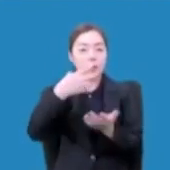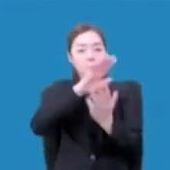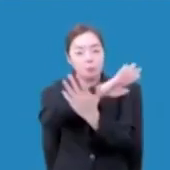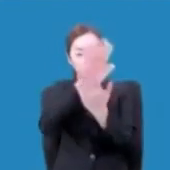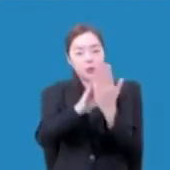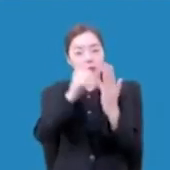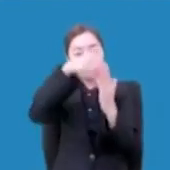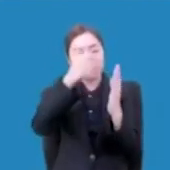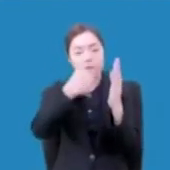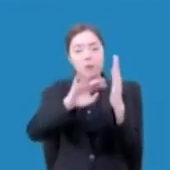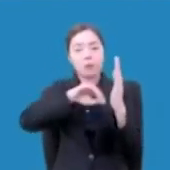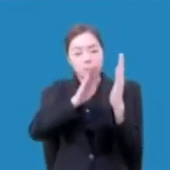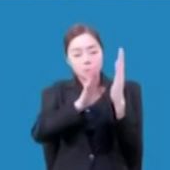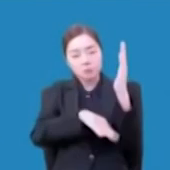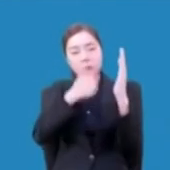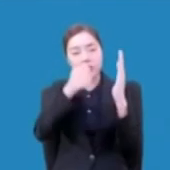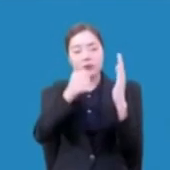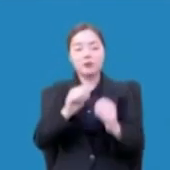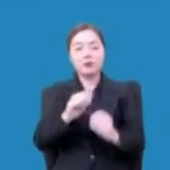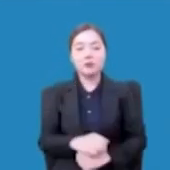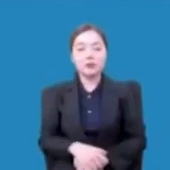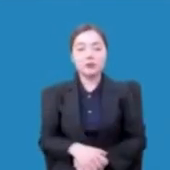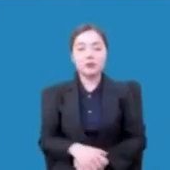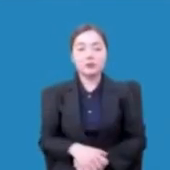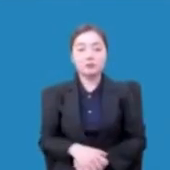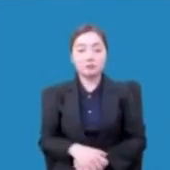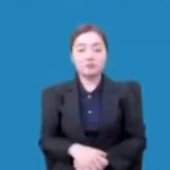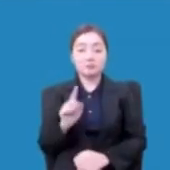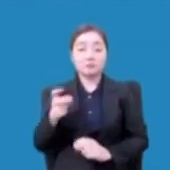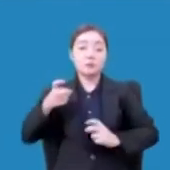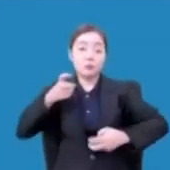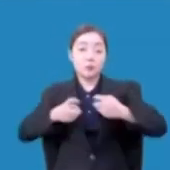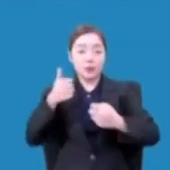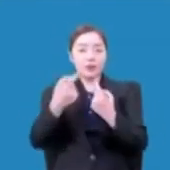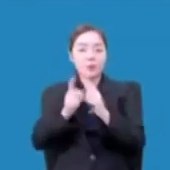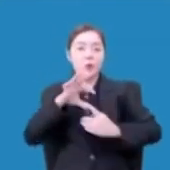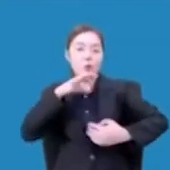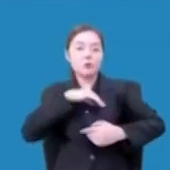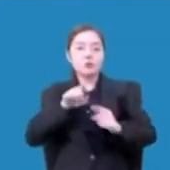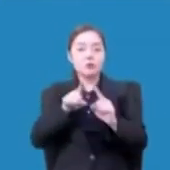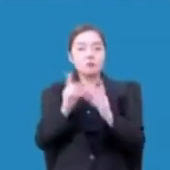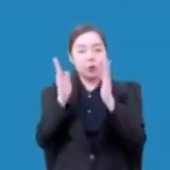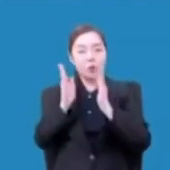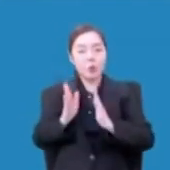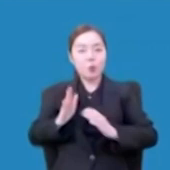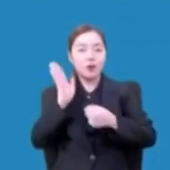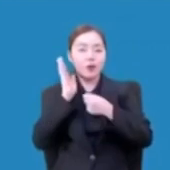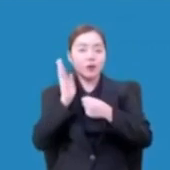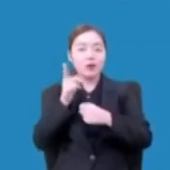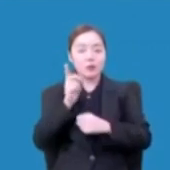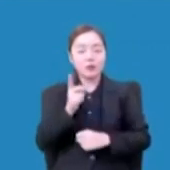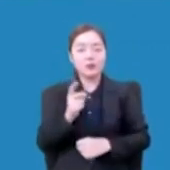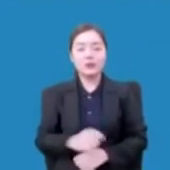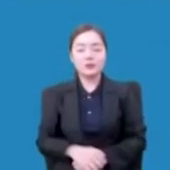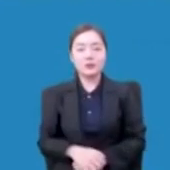สถานการณ์ครับ ถึงจะเป็นอวตารแต่ก็ยังมีจิตวิญญาณของคุณสุริชัยอย่างเต็มเปี่ยมเลยนะครับด้วยความเป็นพิธีกรมืออาชี